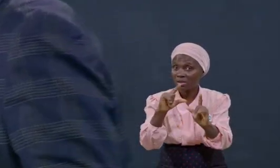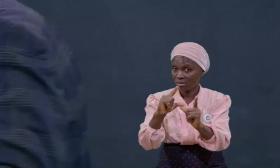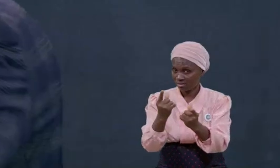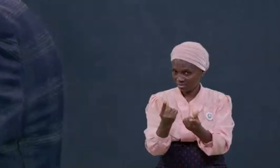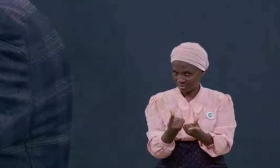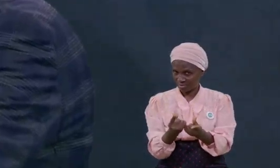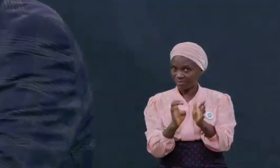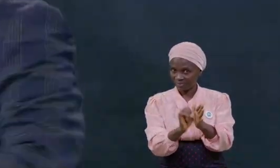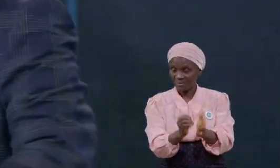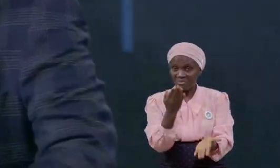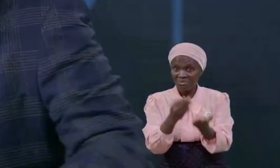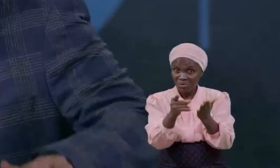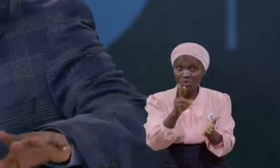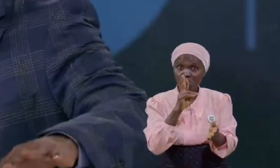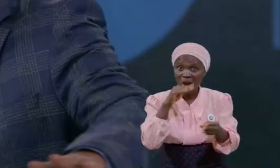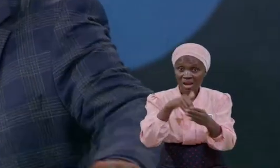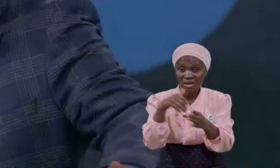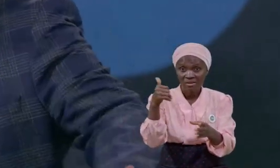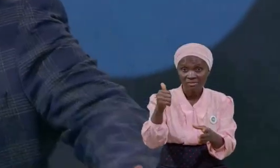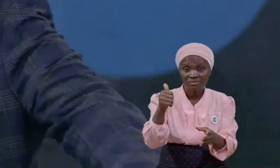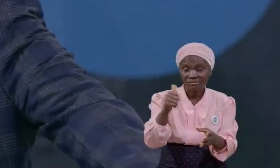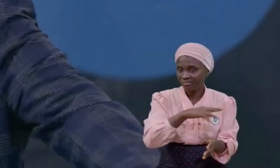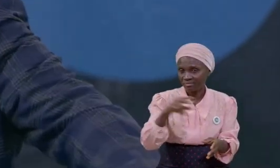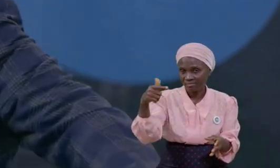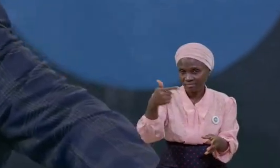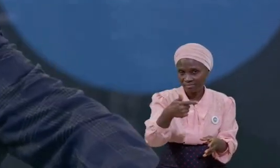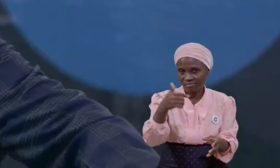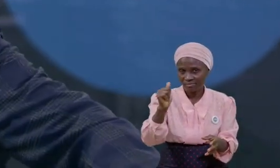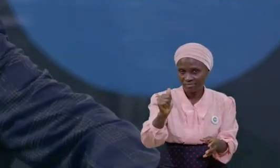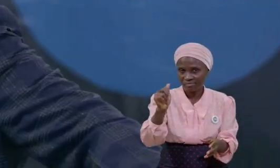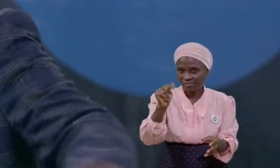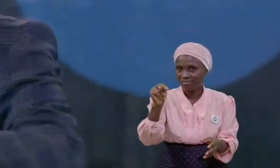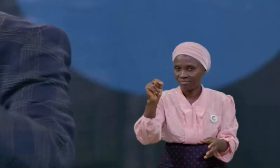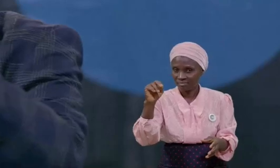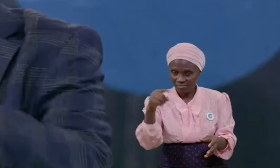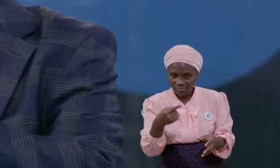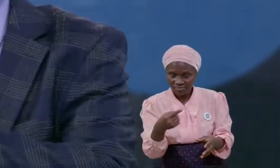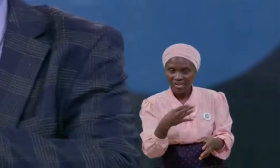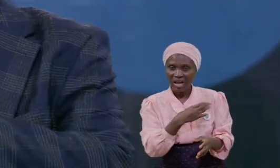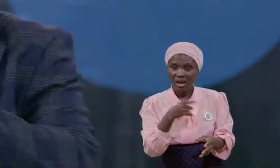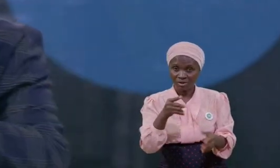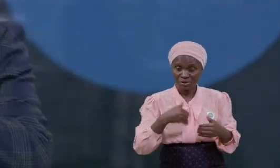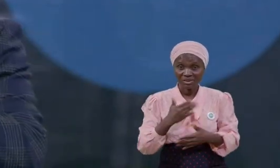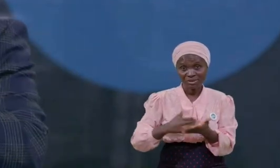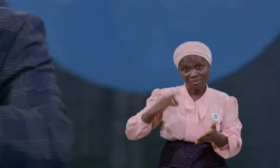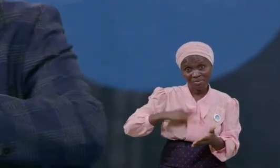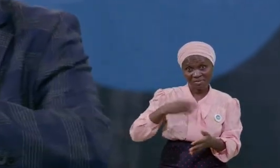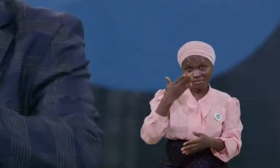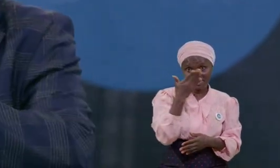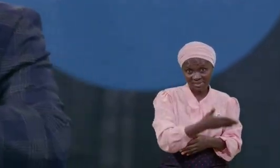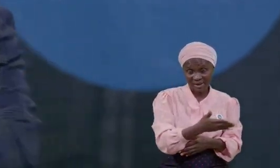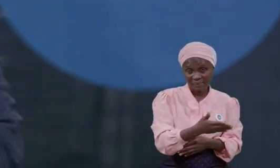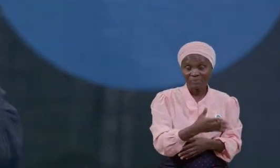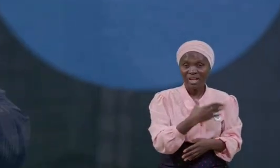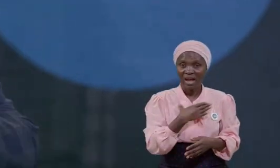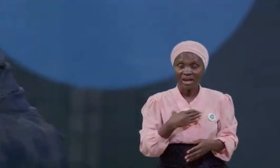des profits que tu tires là-bas. Peut-être que tu es dans une profession particulière et tu as des profits maintenant. Tu deviens un